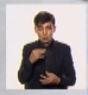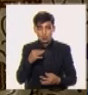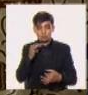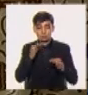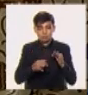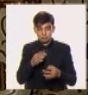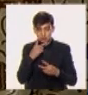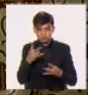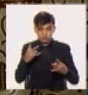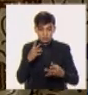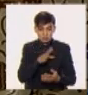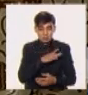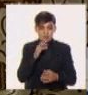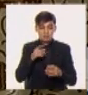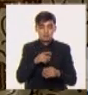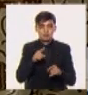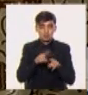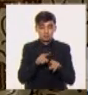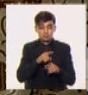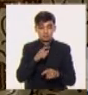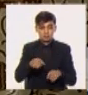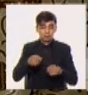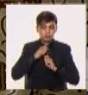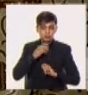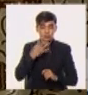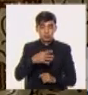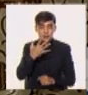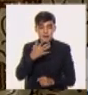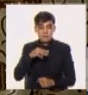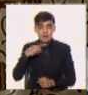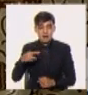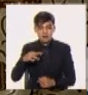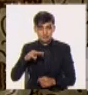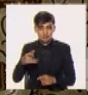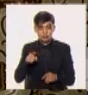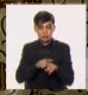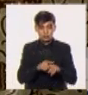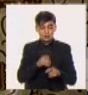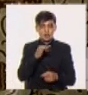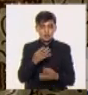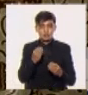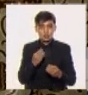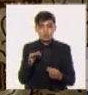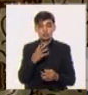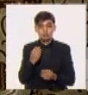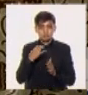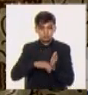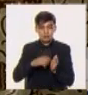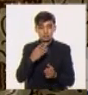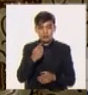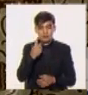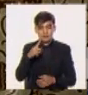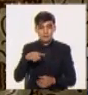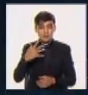учел. Еще кроме того, что 45 миллиардов повесили на меня, на как взыскать, еще взыскали с меня еще